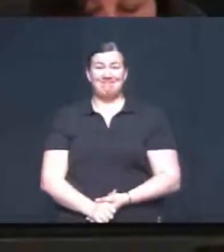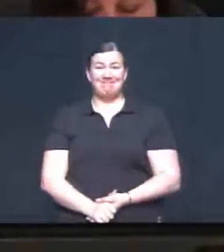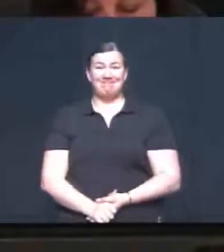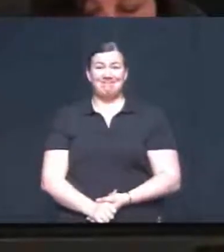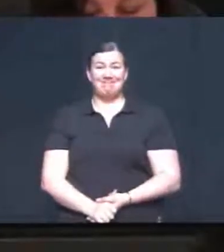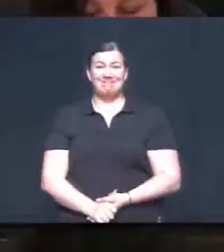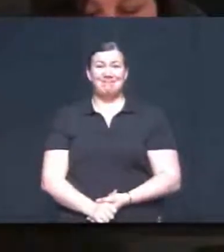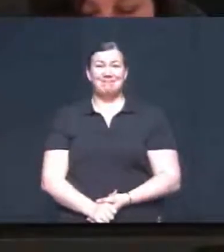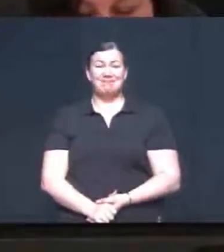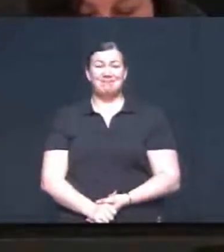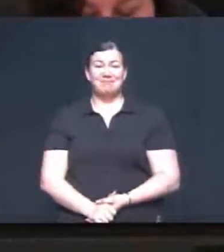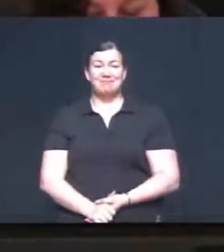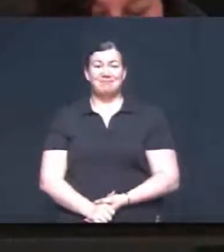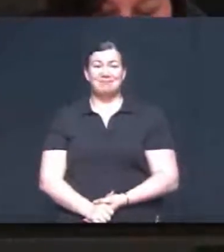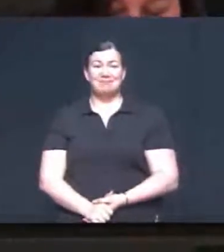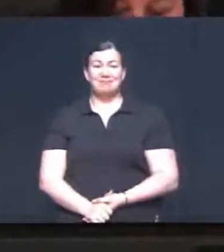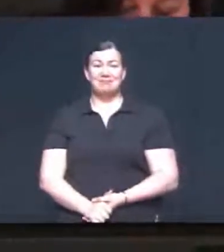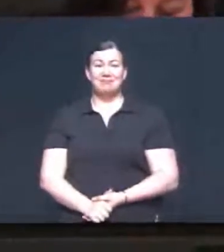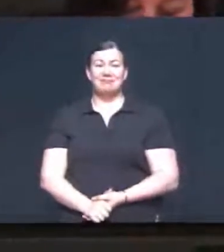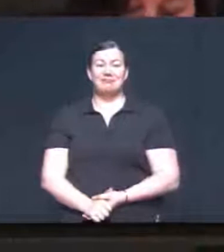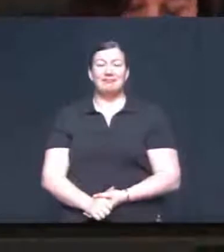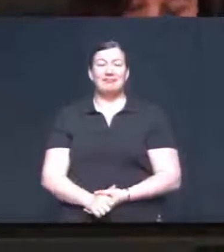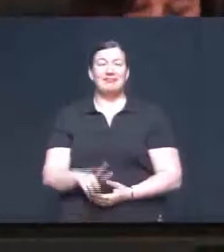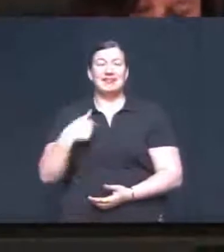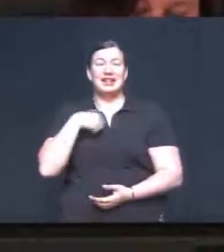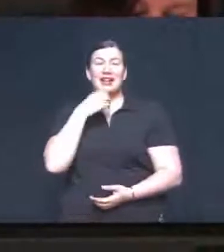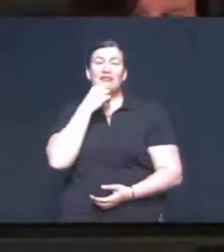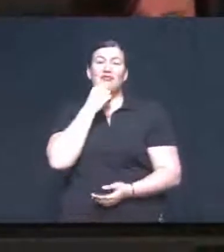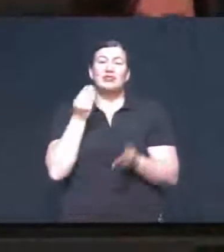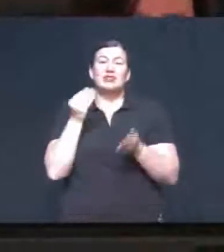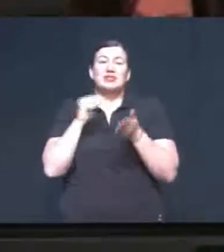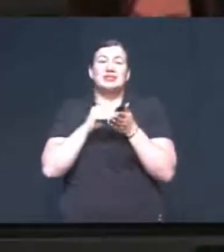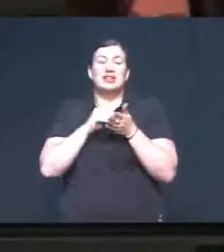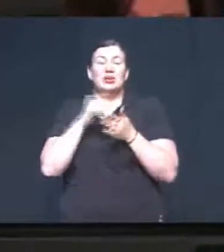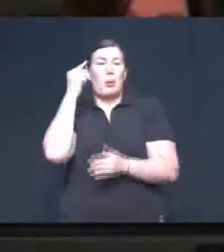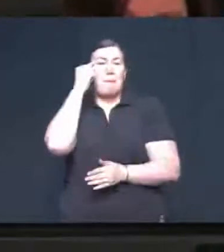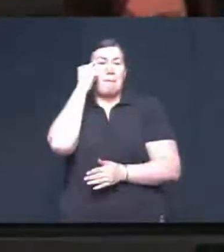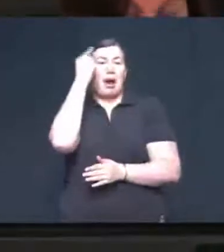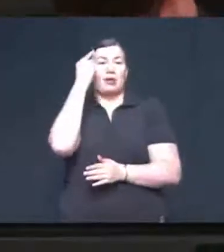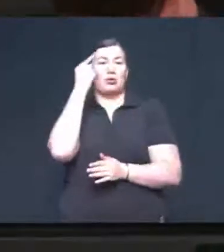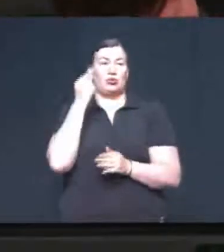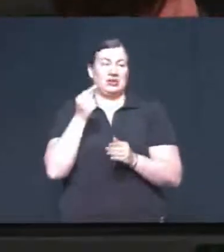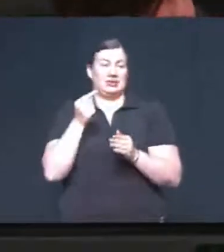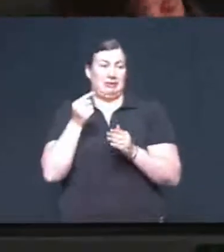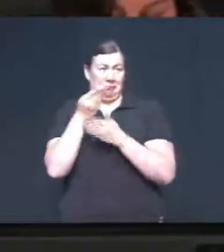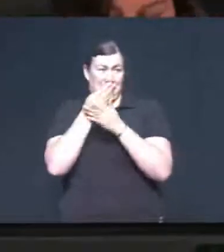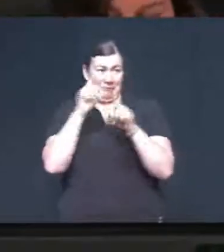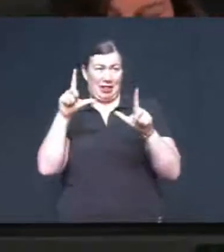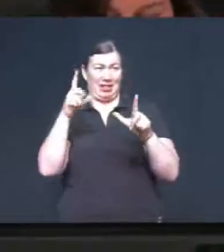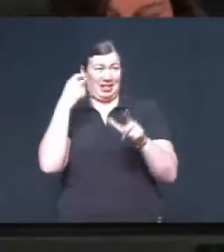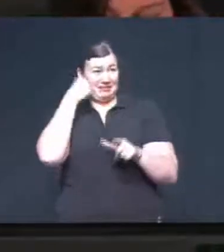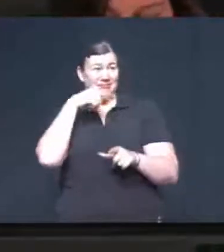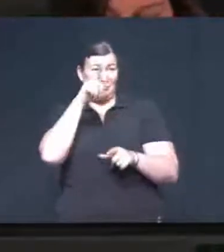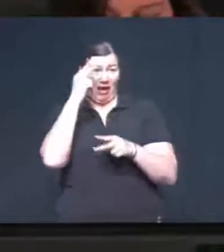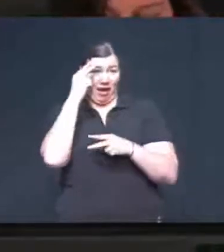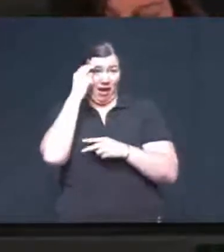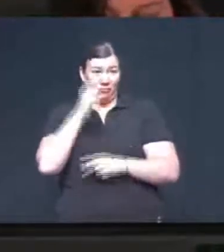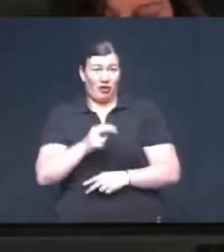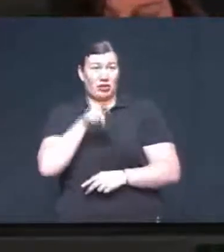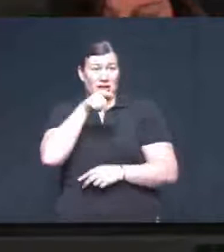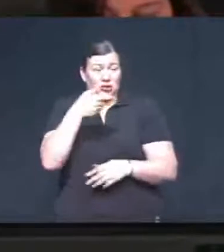jeweils eine Minute dauern ich hätte gerne ein Meinungsbild ob ihr mit diesen Redezeiten einverstanden seid